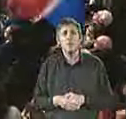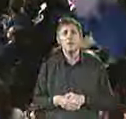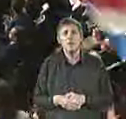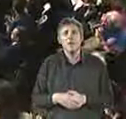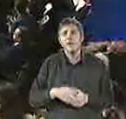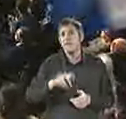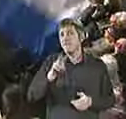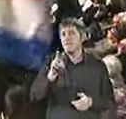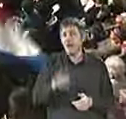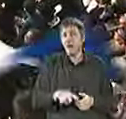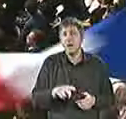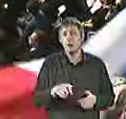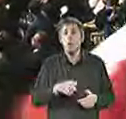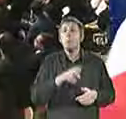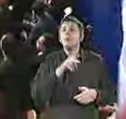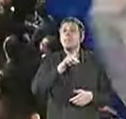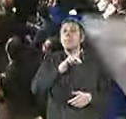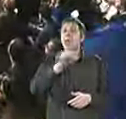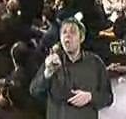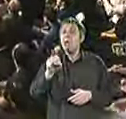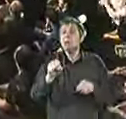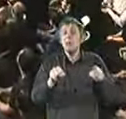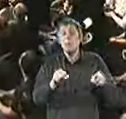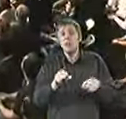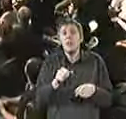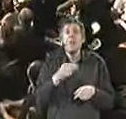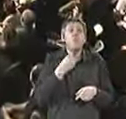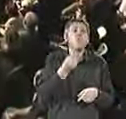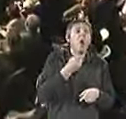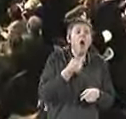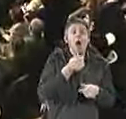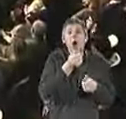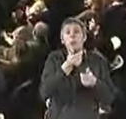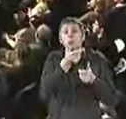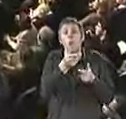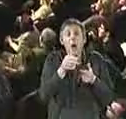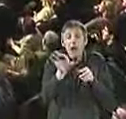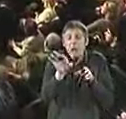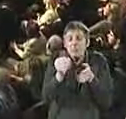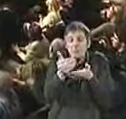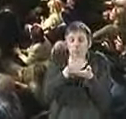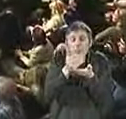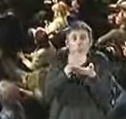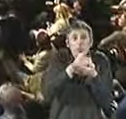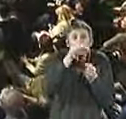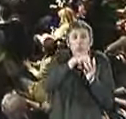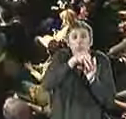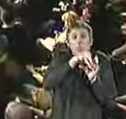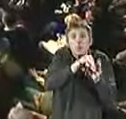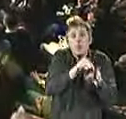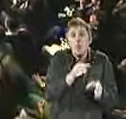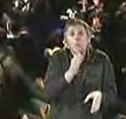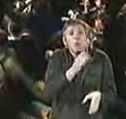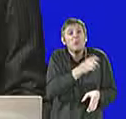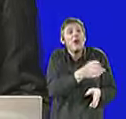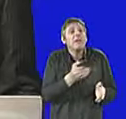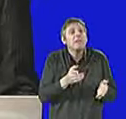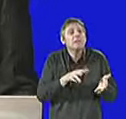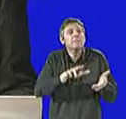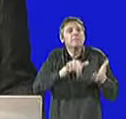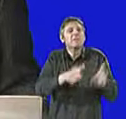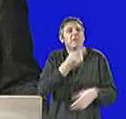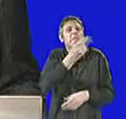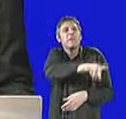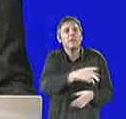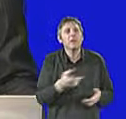c'est nécessaire pour que le Parti socialiste puisse gagner quelques voix, mais ces quelques voix, à mes yeux, c'est